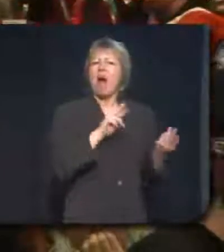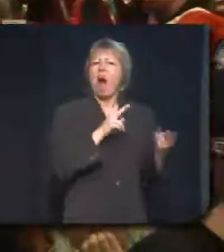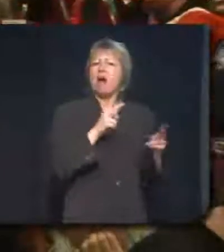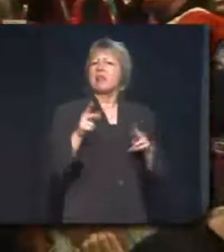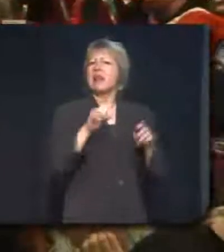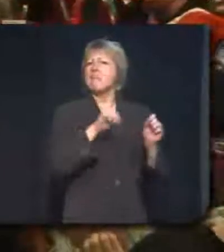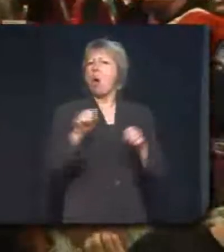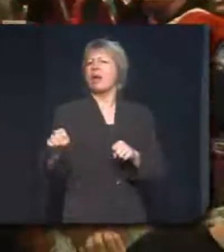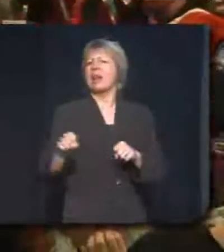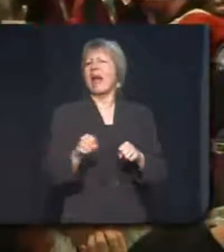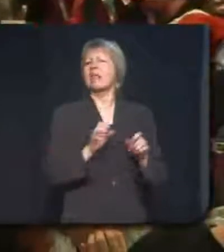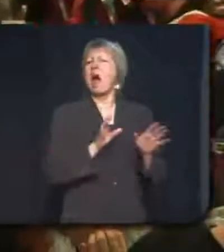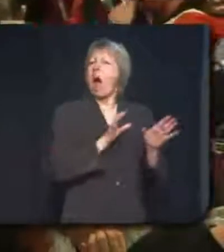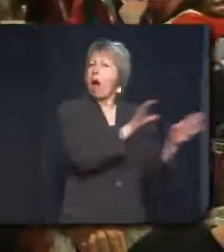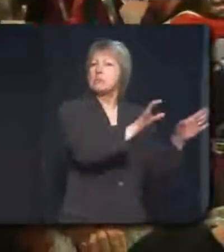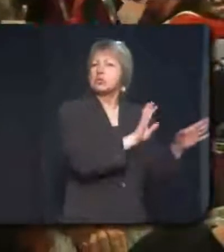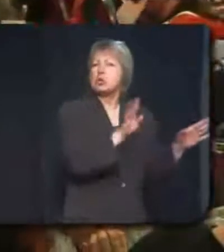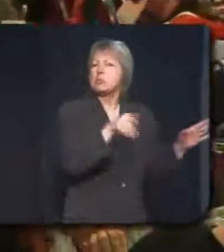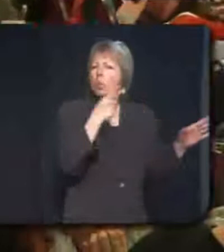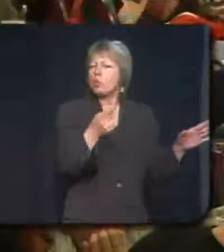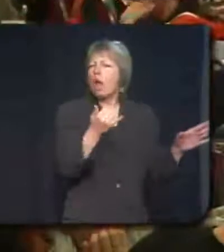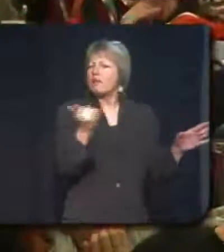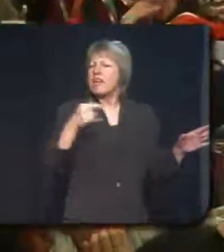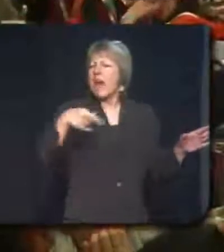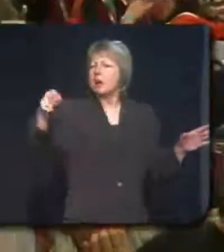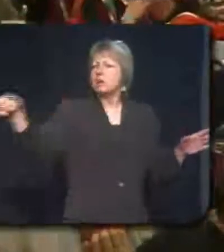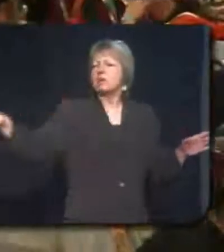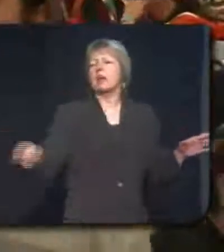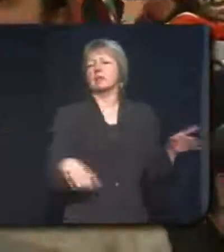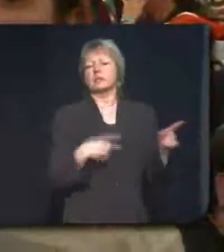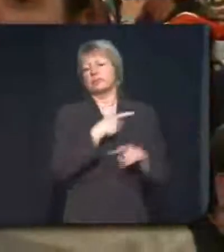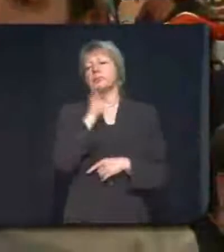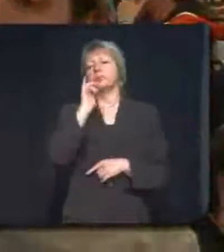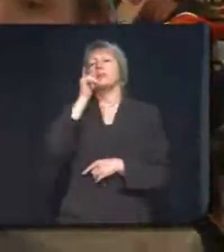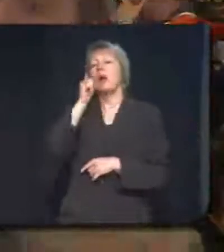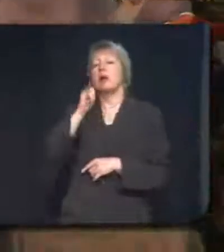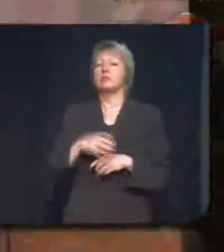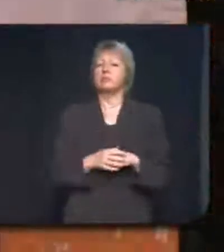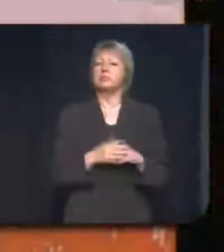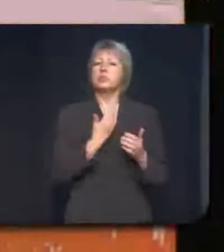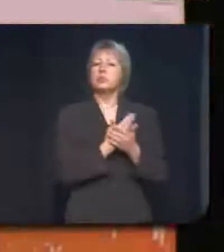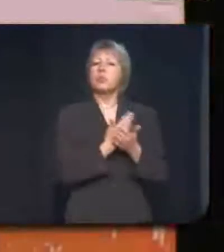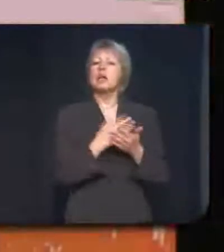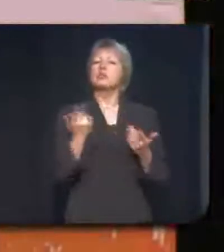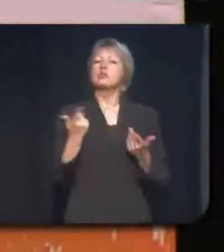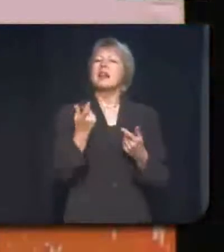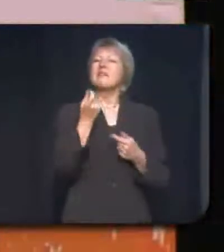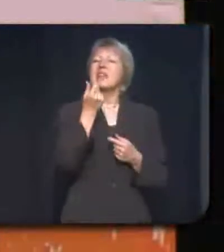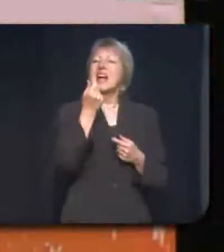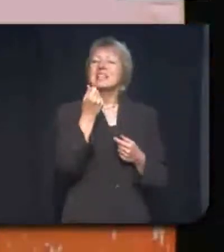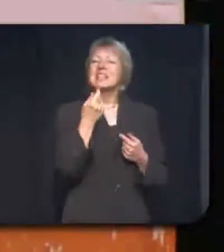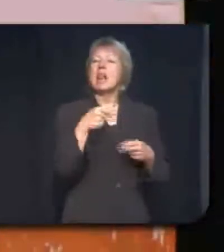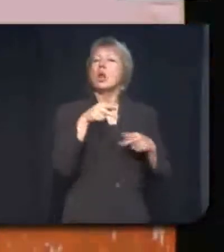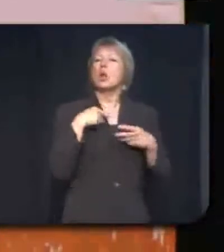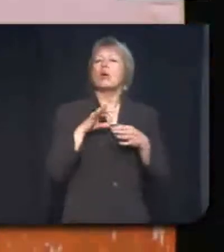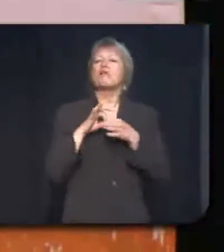du hast jetzt so pauschal gesagt es gibt sie kannst du bitte ein paar Beispiel die finanzielle rückführungsunterstützung